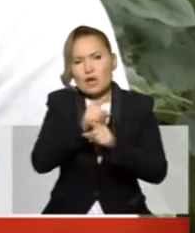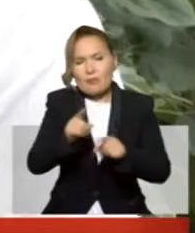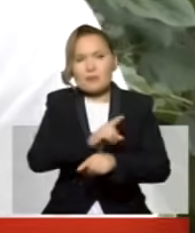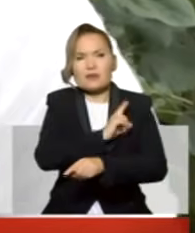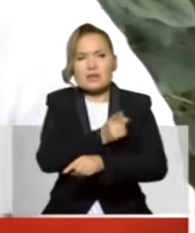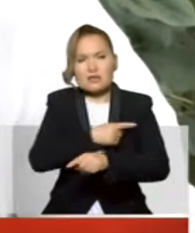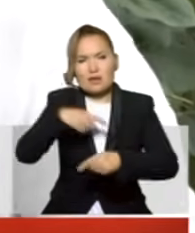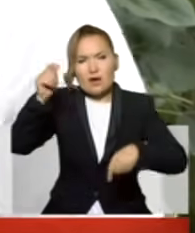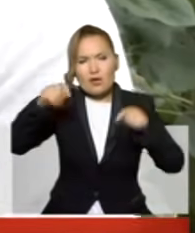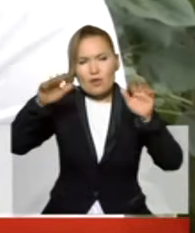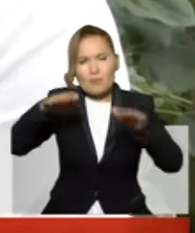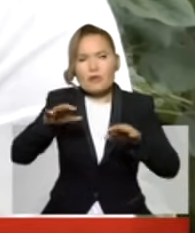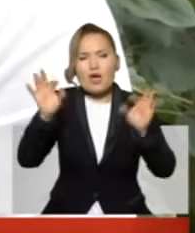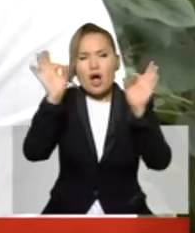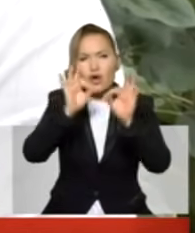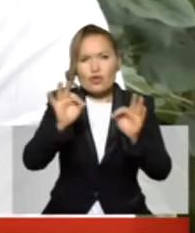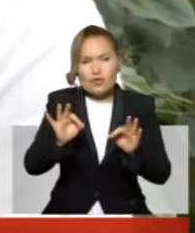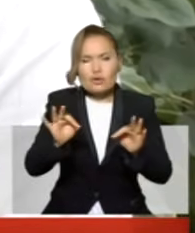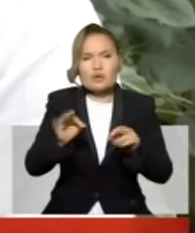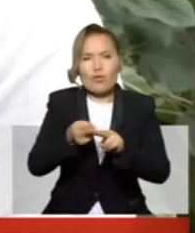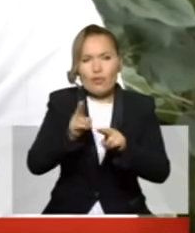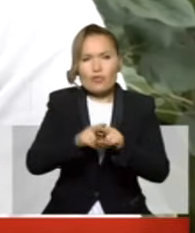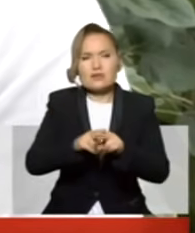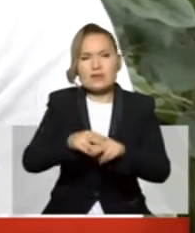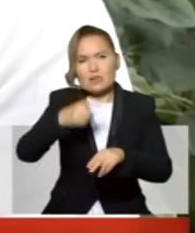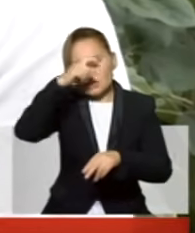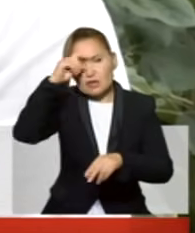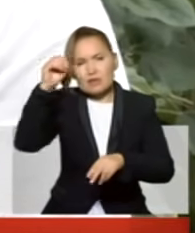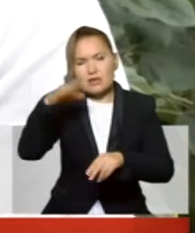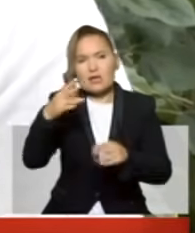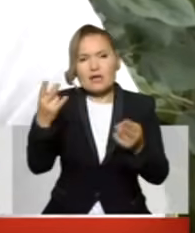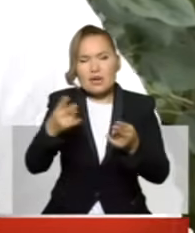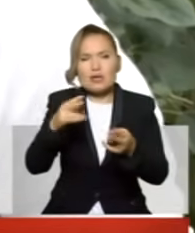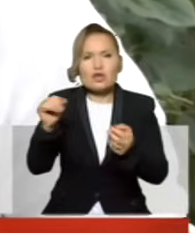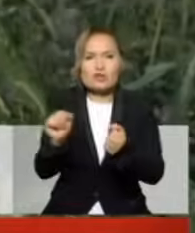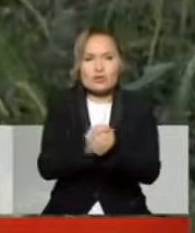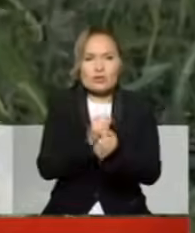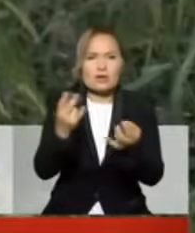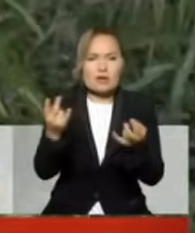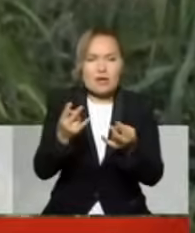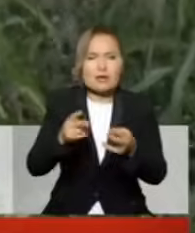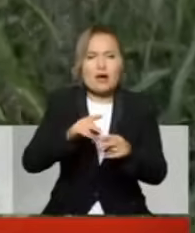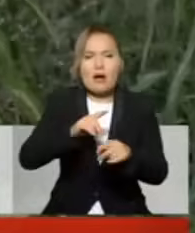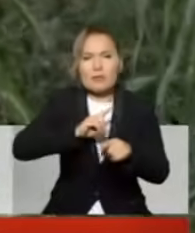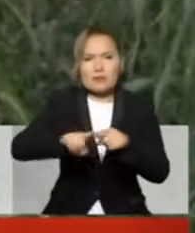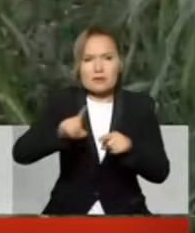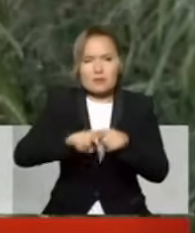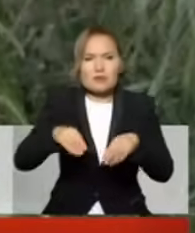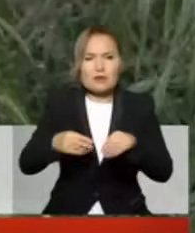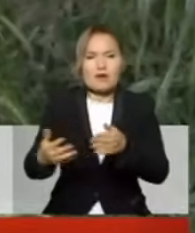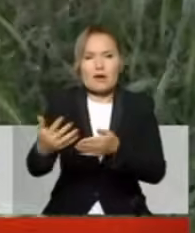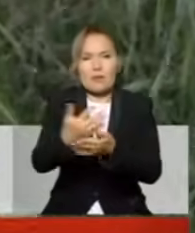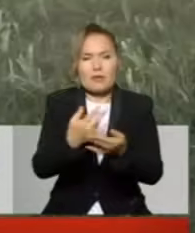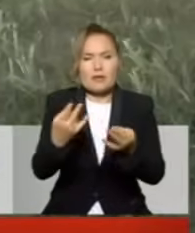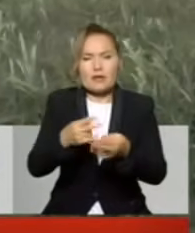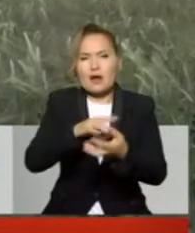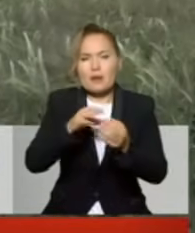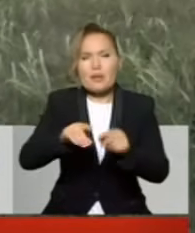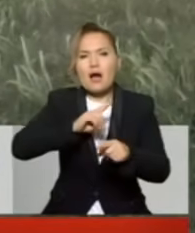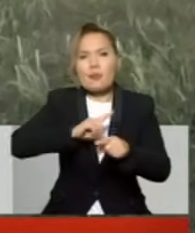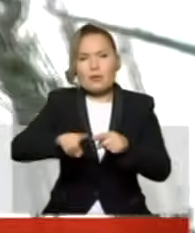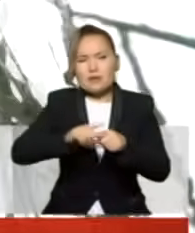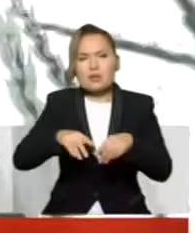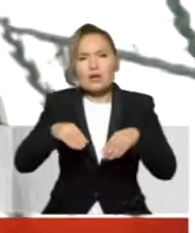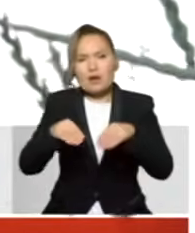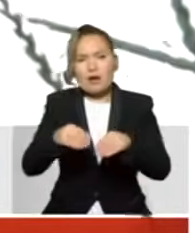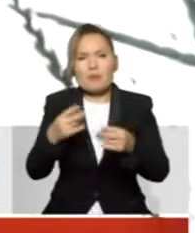күзгі уақытта ылғал аз болған дұрыс, уборка уақытында. Бізге кішкене қиындық туғызады. Су тиген өнім шіріп кетпеу үшін оны тез арада